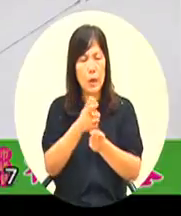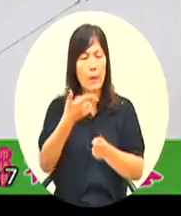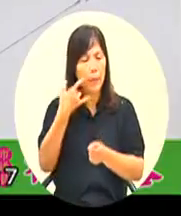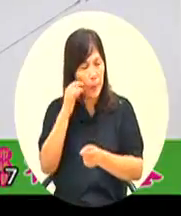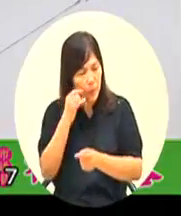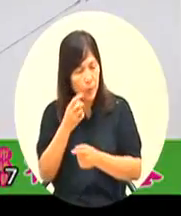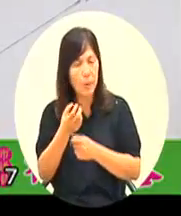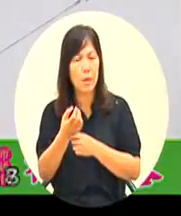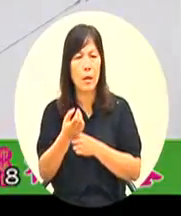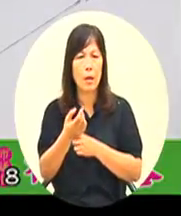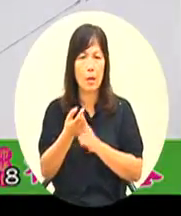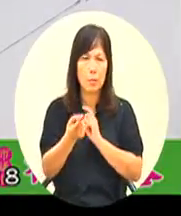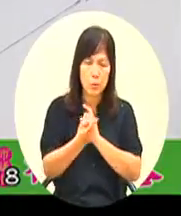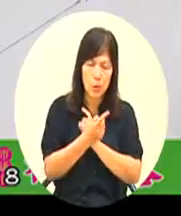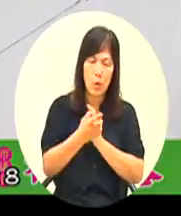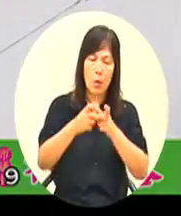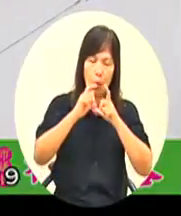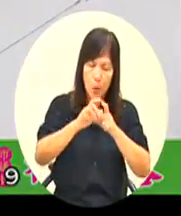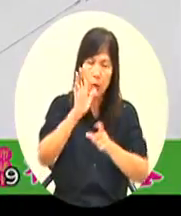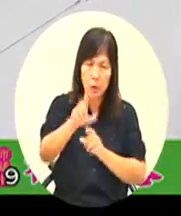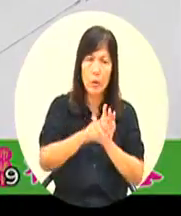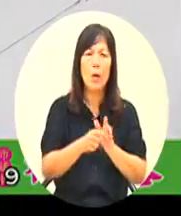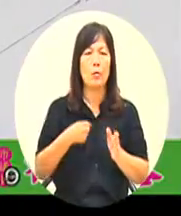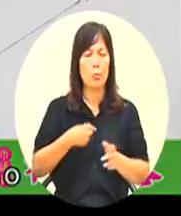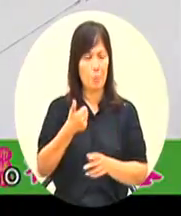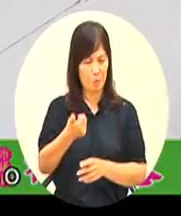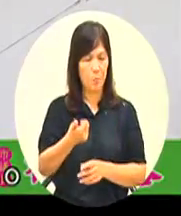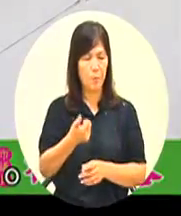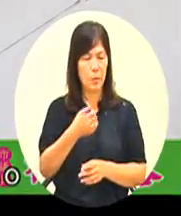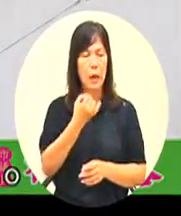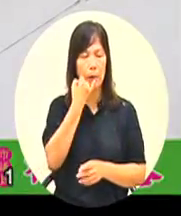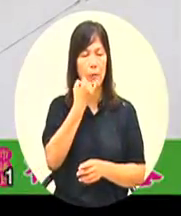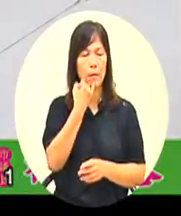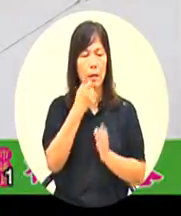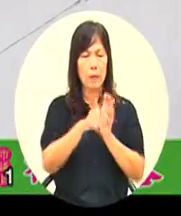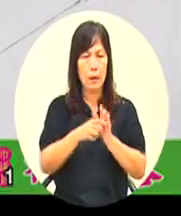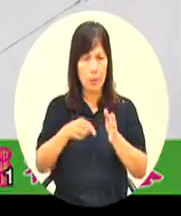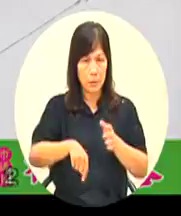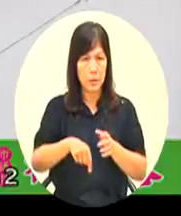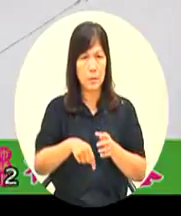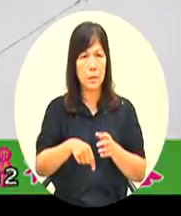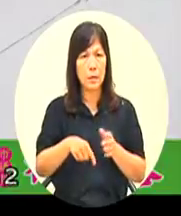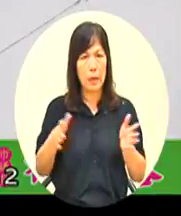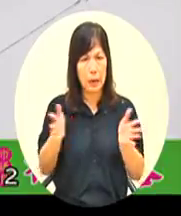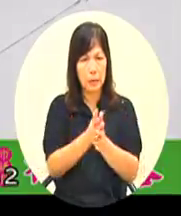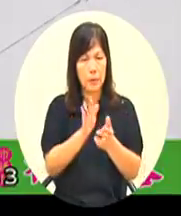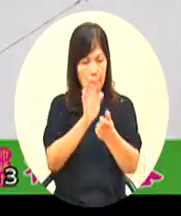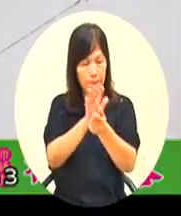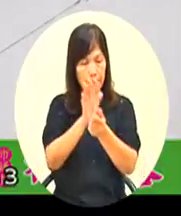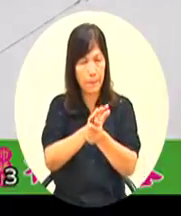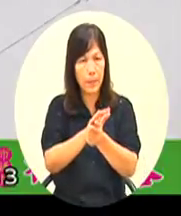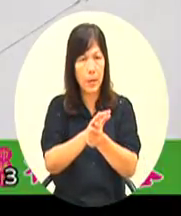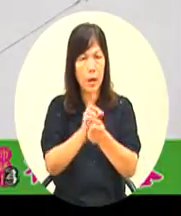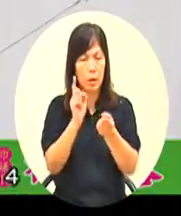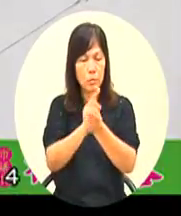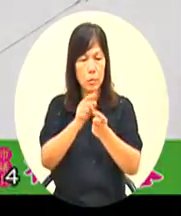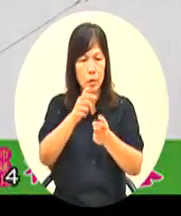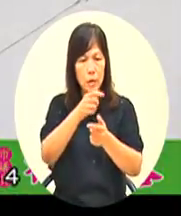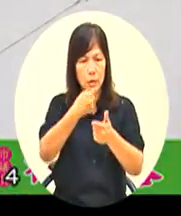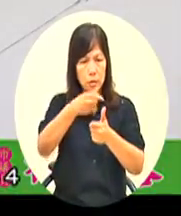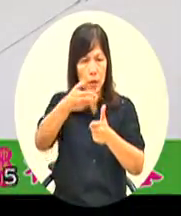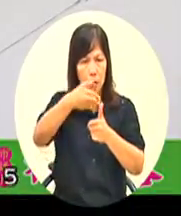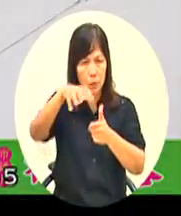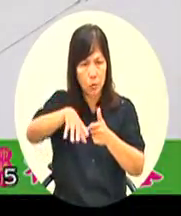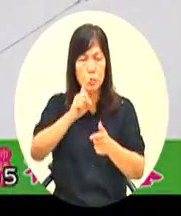拢会来给我这回复。那我说好，那我也在这里也一并帮忙你们跟教育局说谢谢啊、